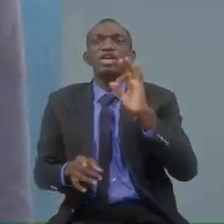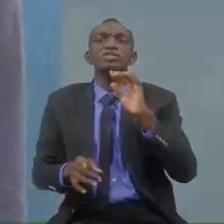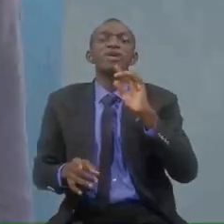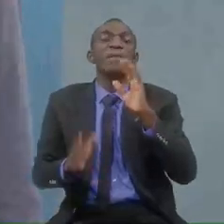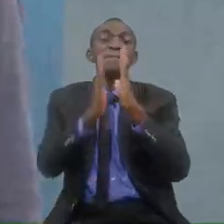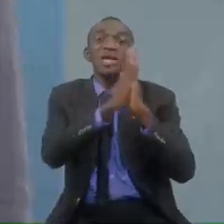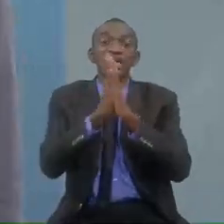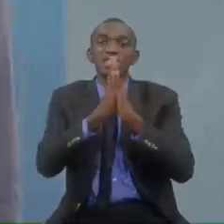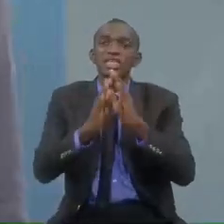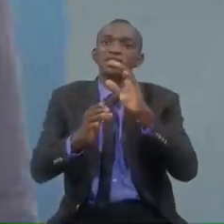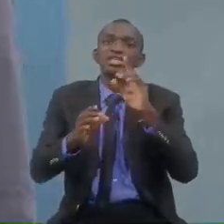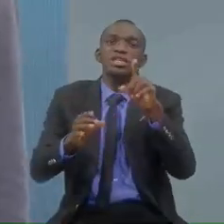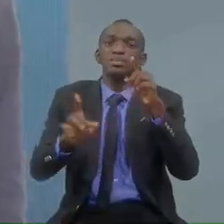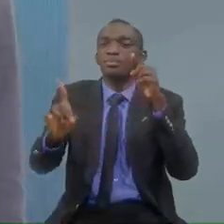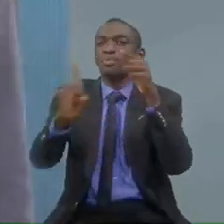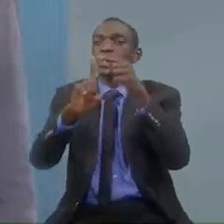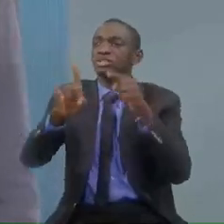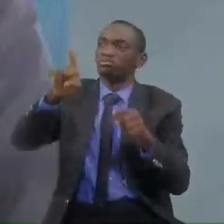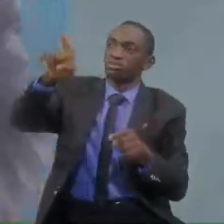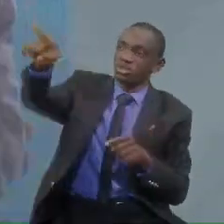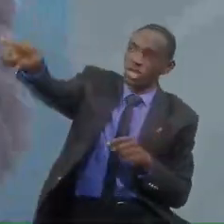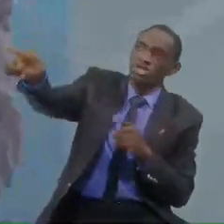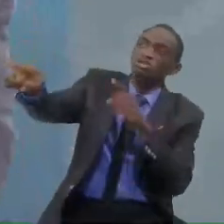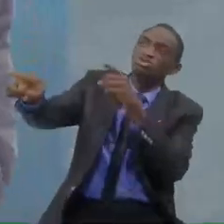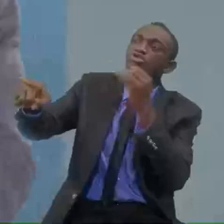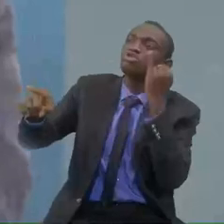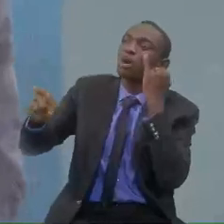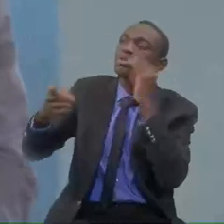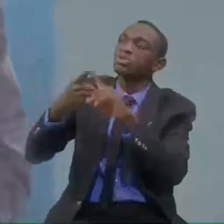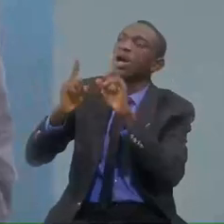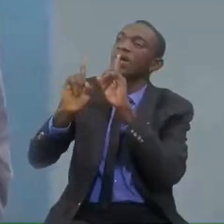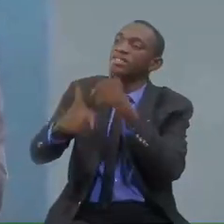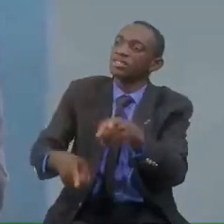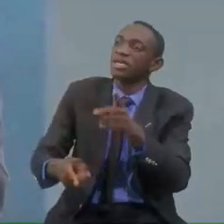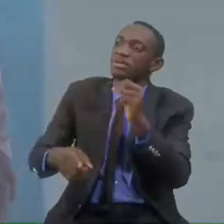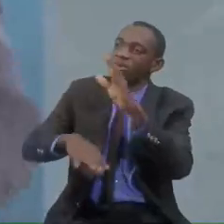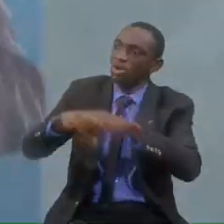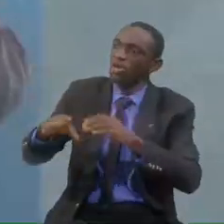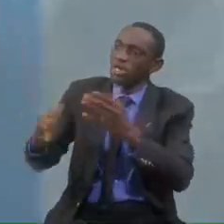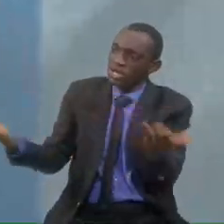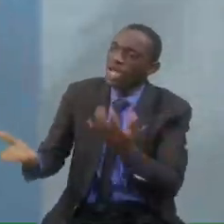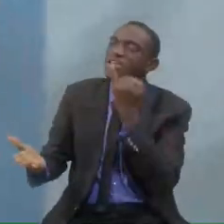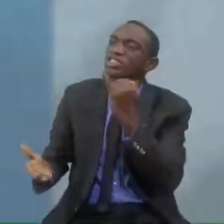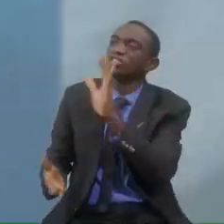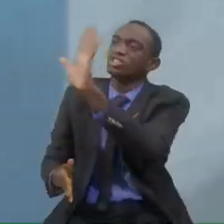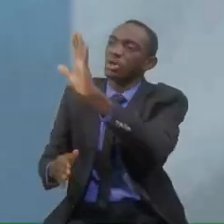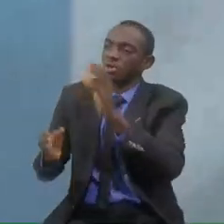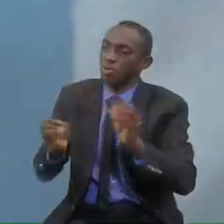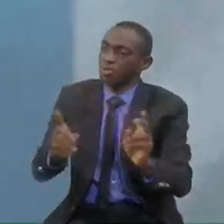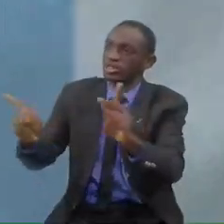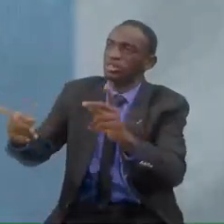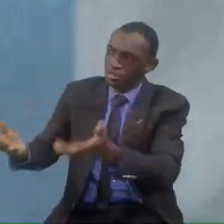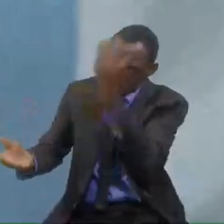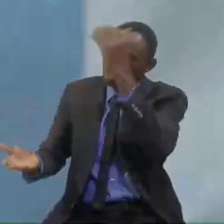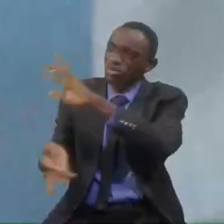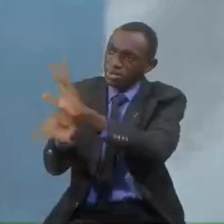que, jeune homme là-bas, tu dois répondre à l'appel au salut. Voici ton occasion. Lève-toi et repends-toi. Et